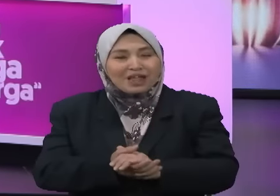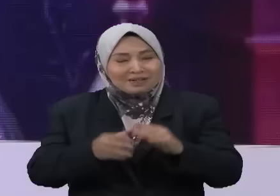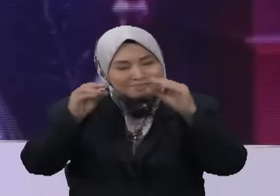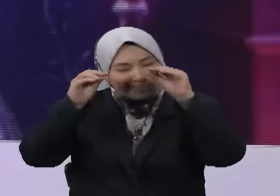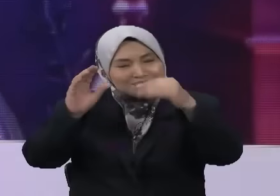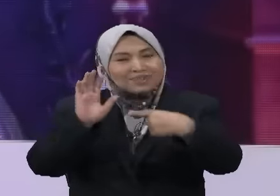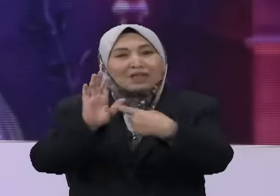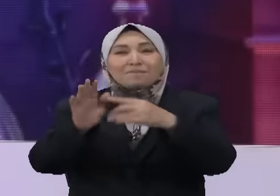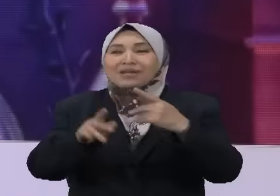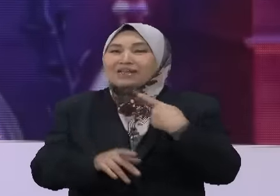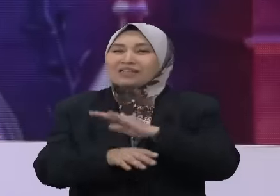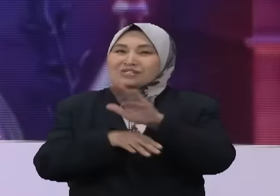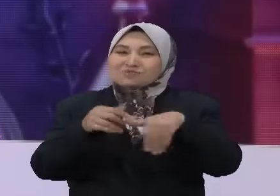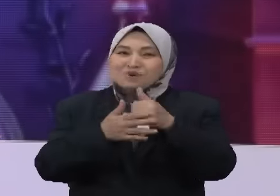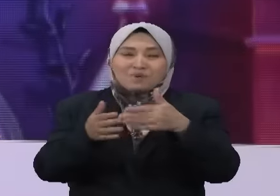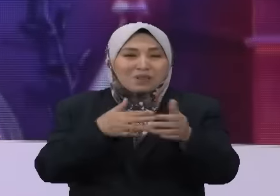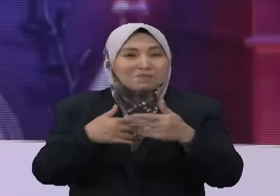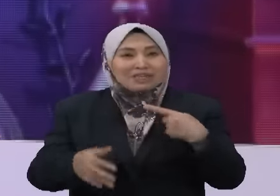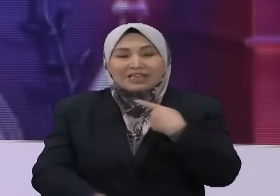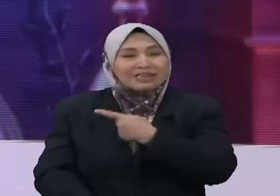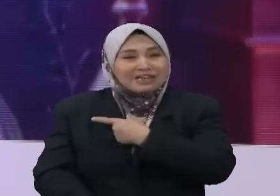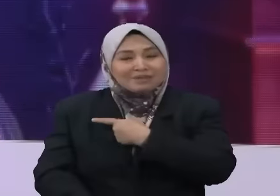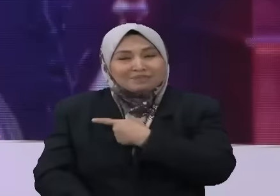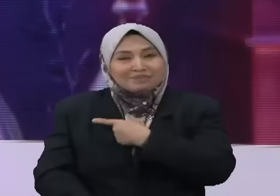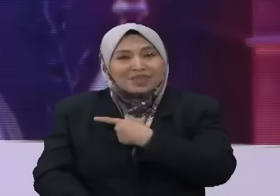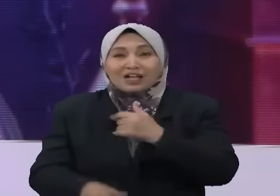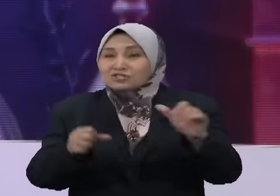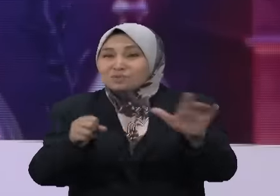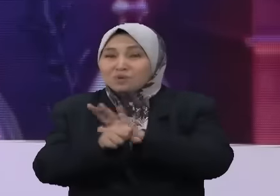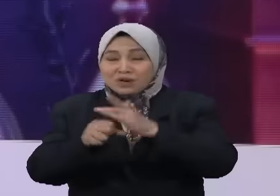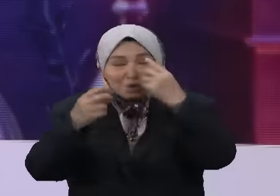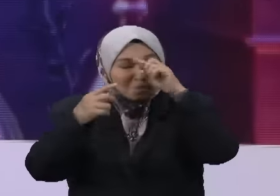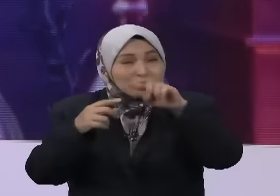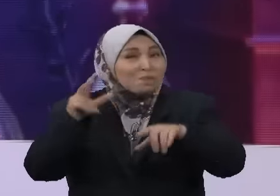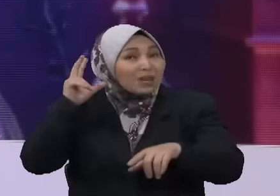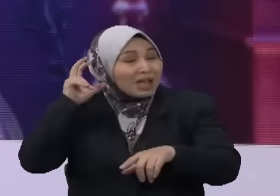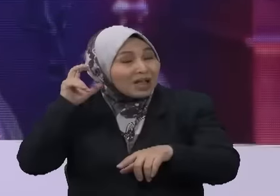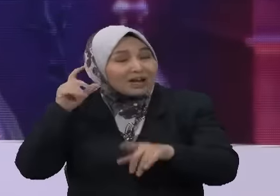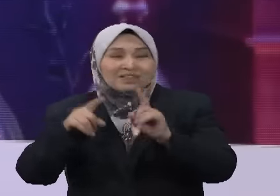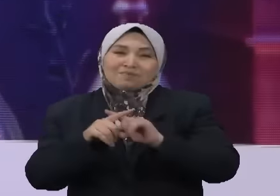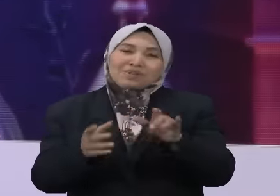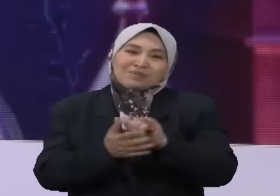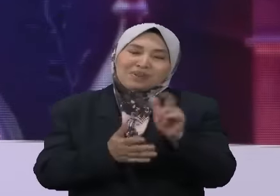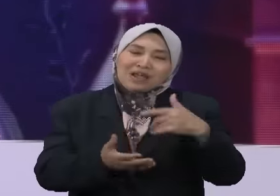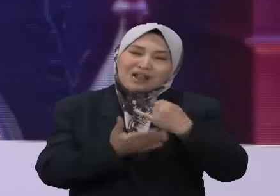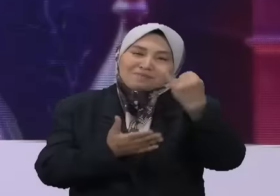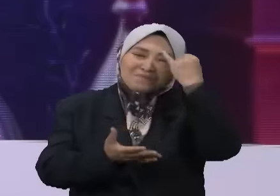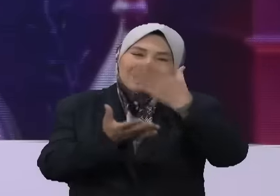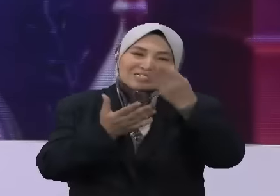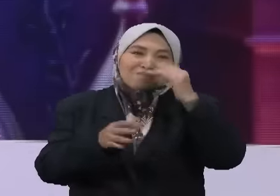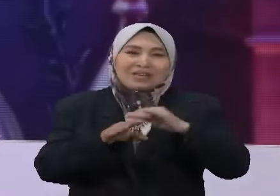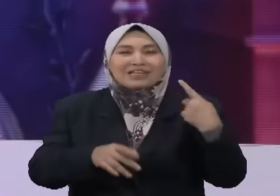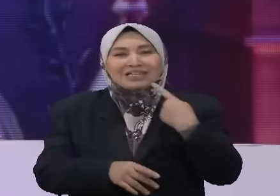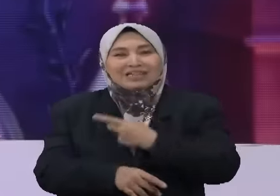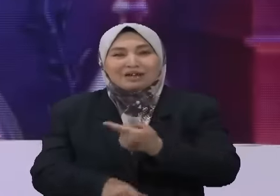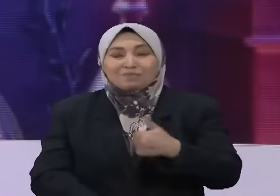ajar kepada kita semua walaupun kita jug sempurna untuk pendengaran tetapi tapi itulah satu ilmu pelajaran kepada kita